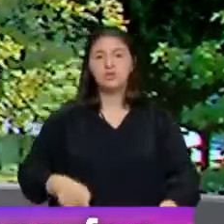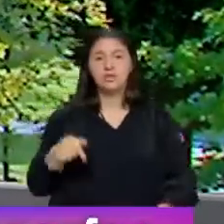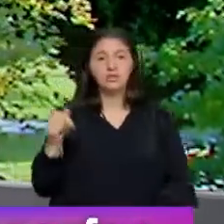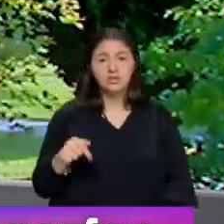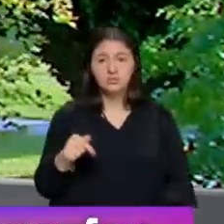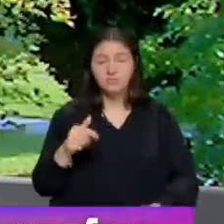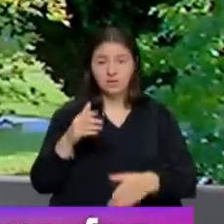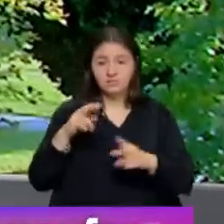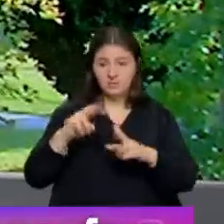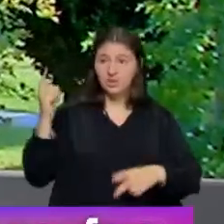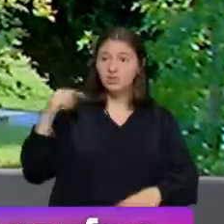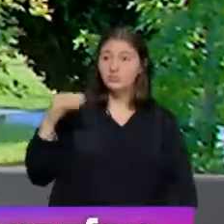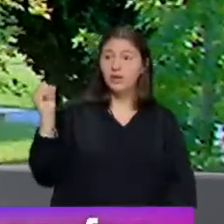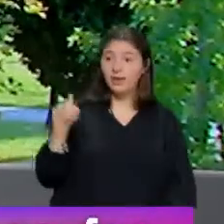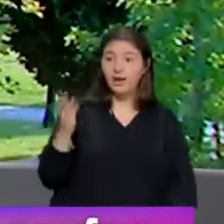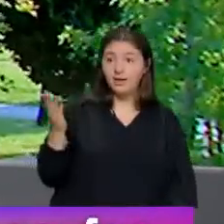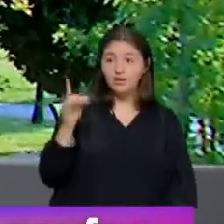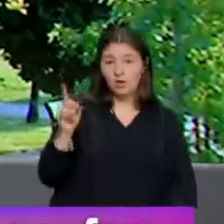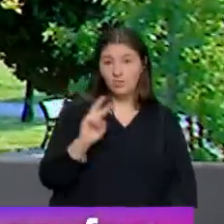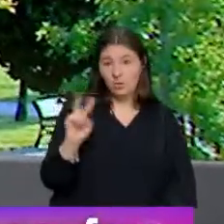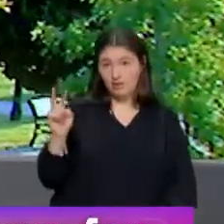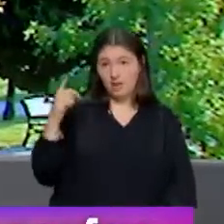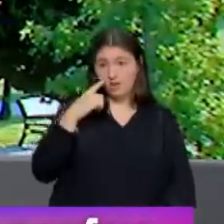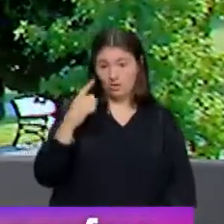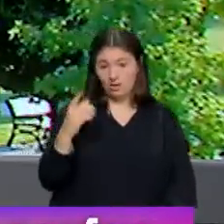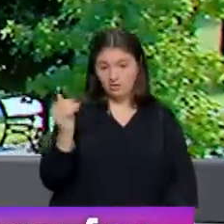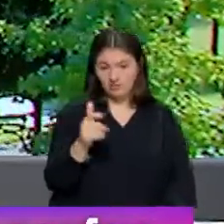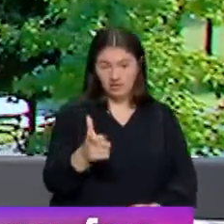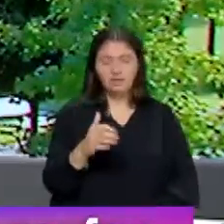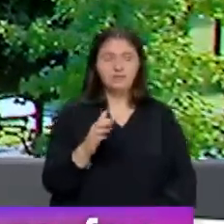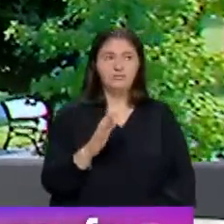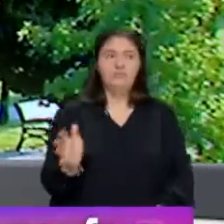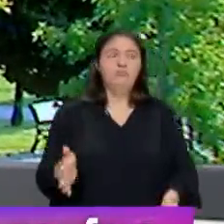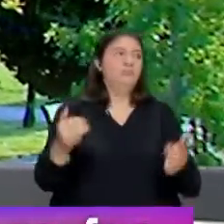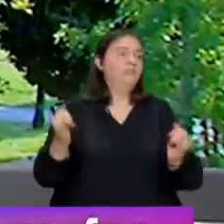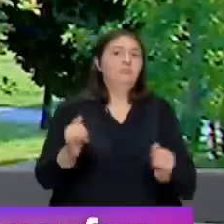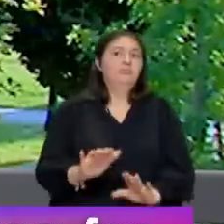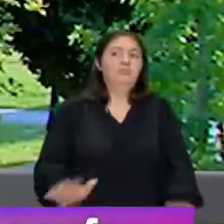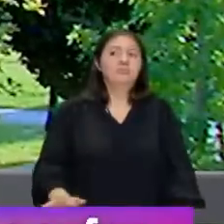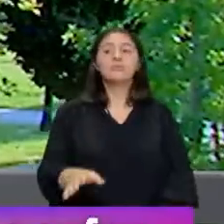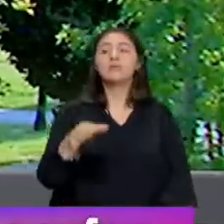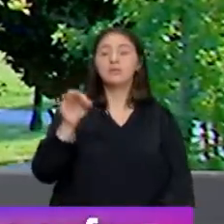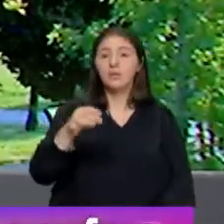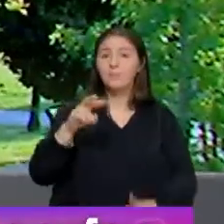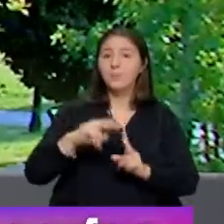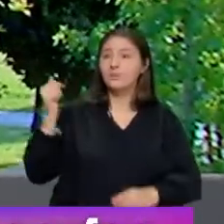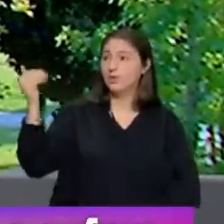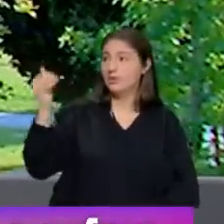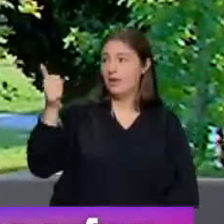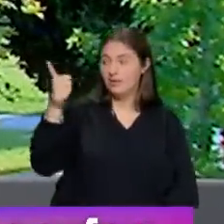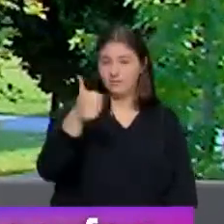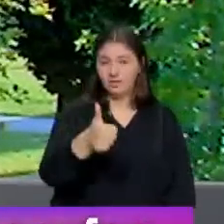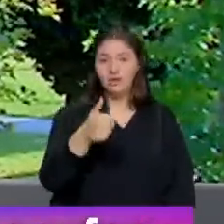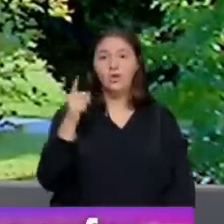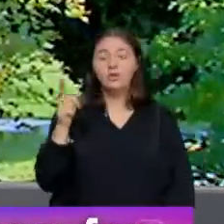şimdi Mehmet Şimşek geldi Tabi o modelle Geldiğimiz Yer fecrat bir yer şimdi Mehmet Şimşek geldi Mehmet